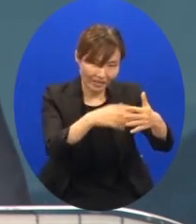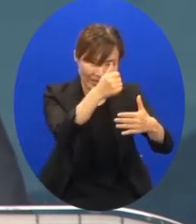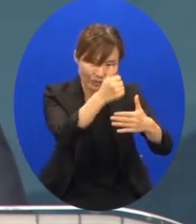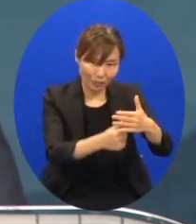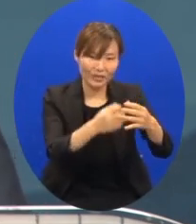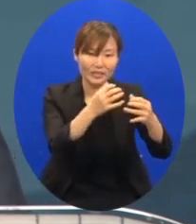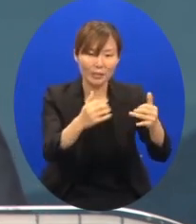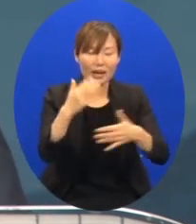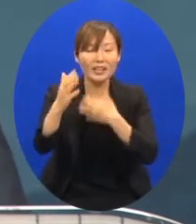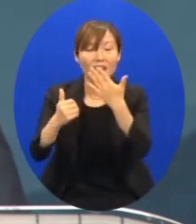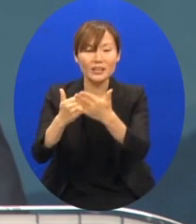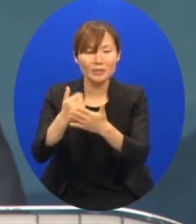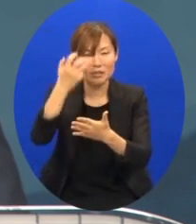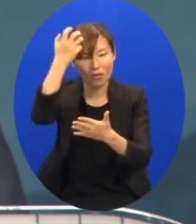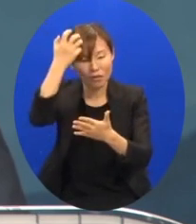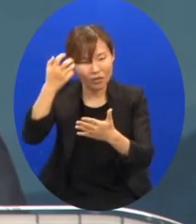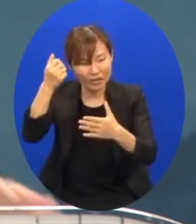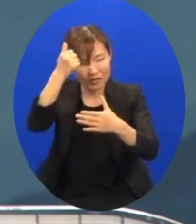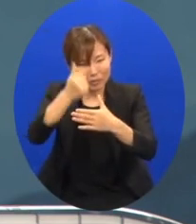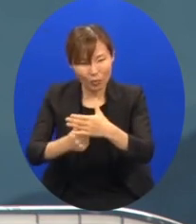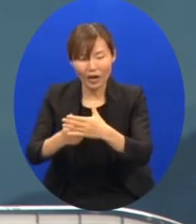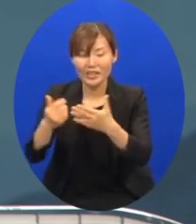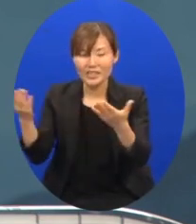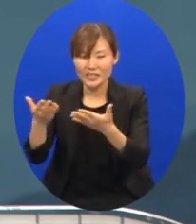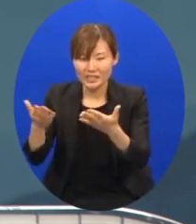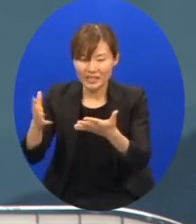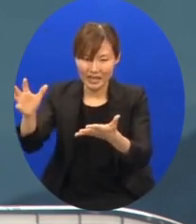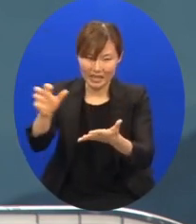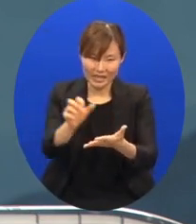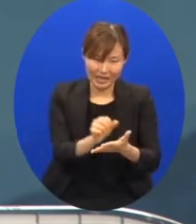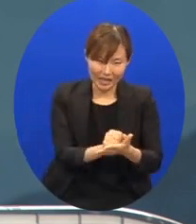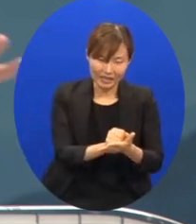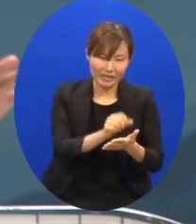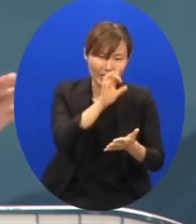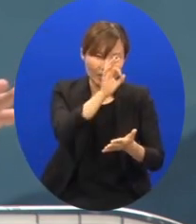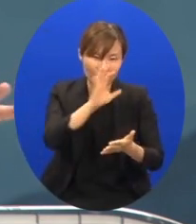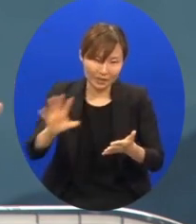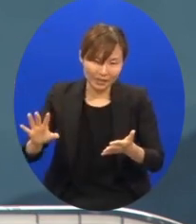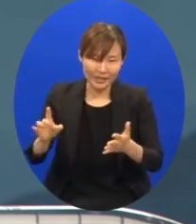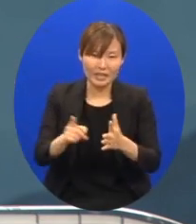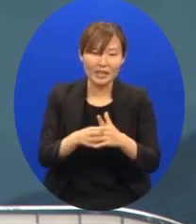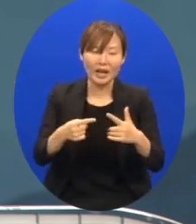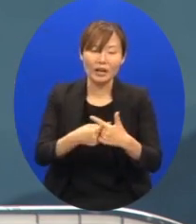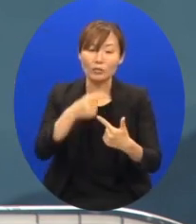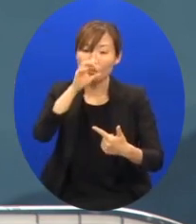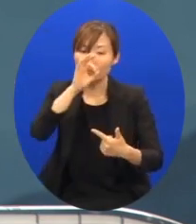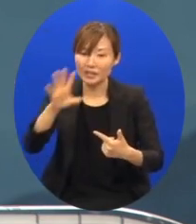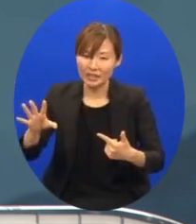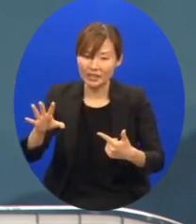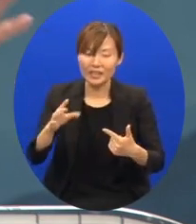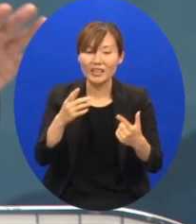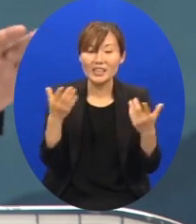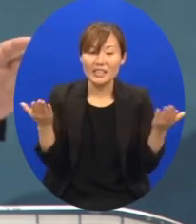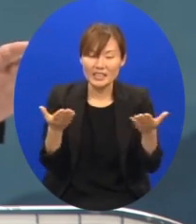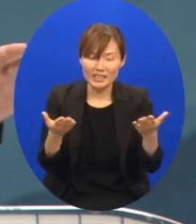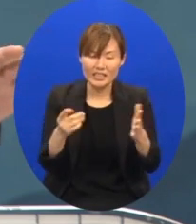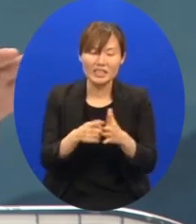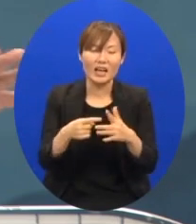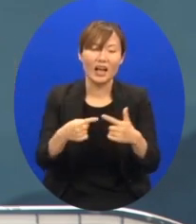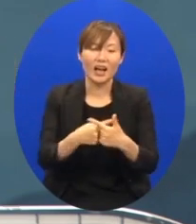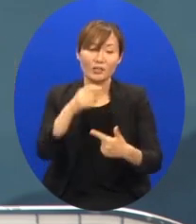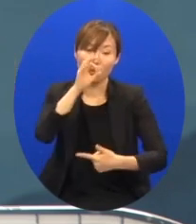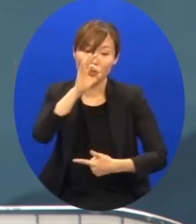일들을 받아 드리지 아니합니다 그런 사람에게는 이런 일들이 어리석은 일이며 그는 이런 일들을 이해할 수